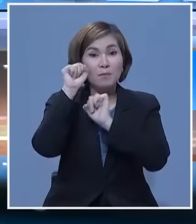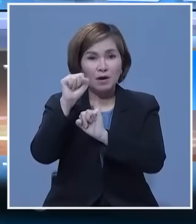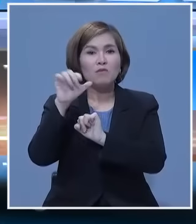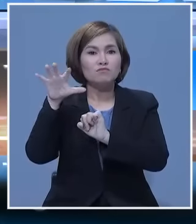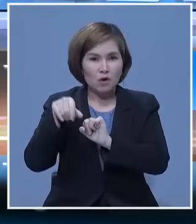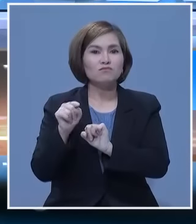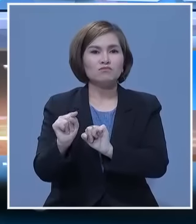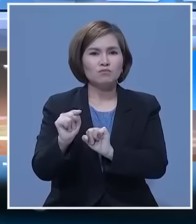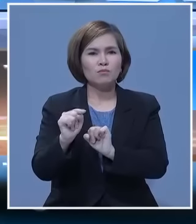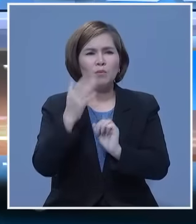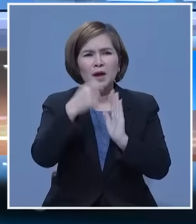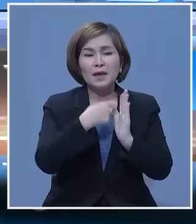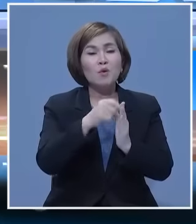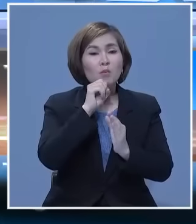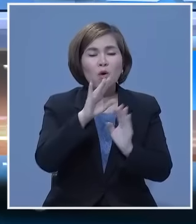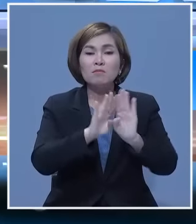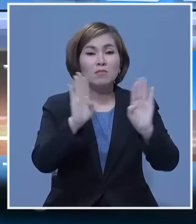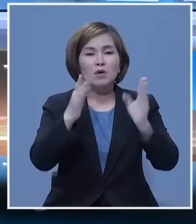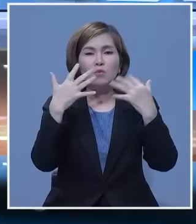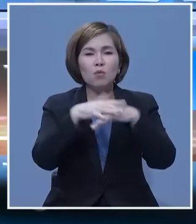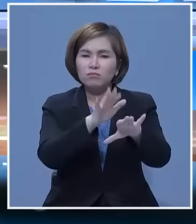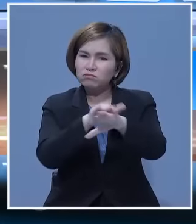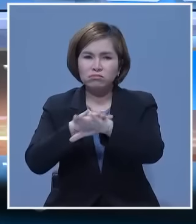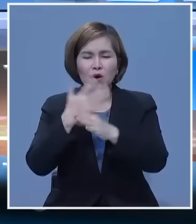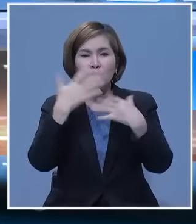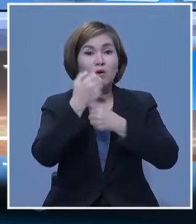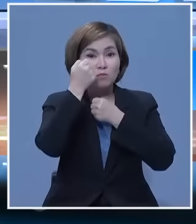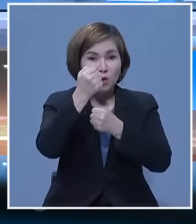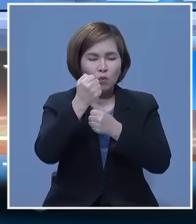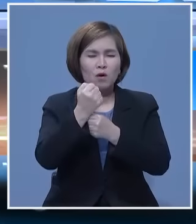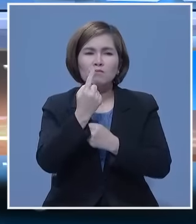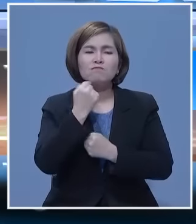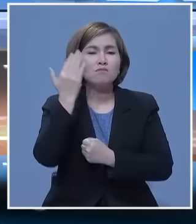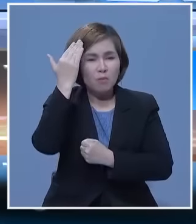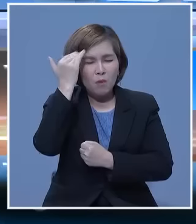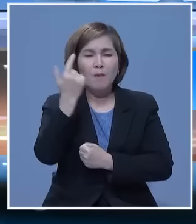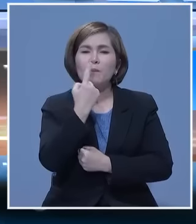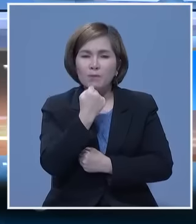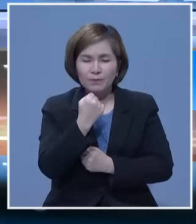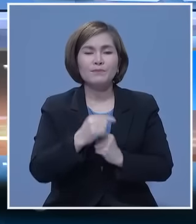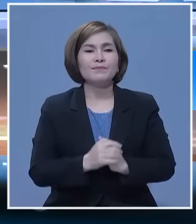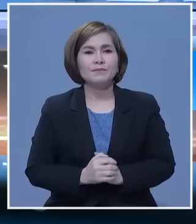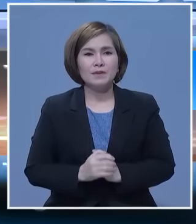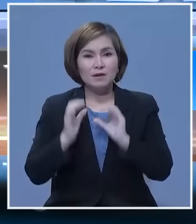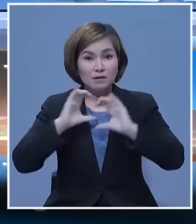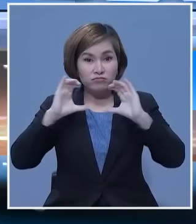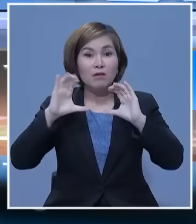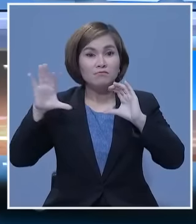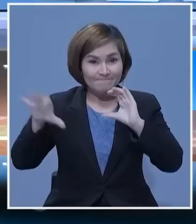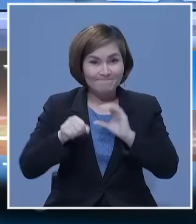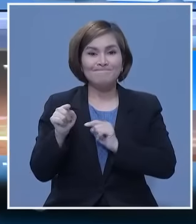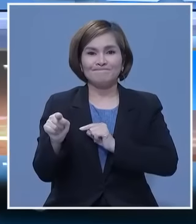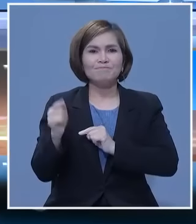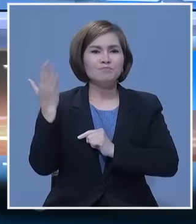คะปลุกม็อบไงอีกฝั่งนึงเขาเปิดตัวชัดเจนใช่มั้ยคุณจตุพรน่ะนะคุณจตุพรเปิดตัวชัดเจนทางฝั่งรัฐบาลก็ต้องเอาอีก